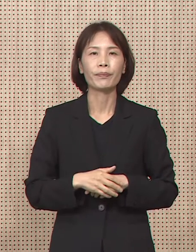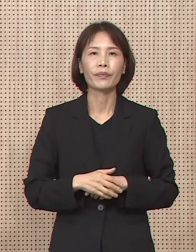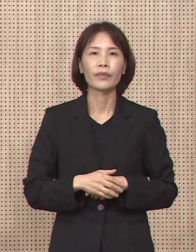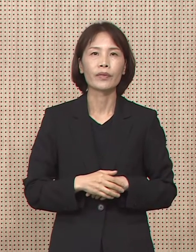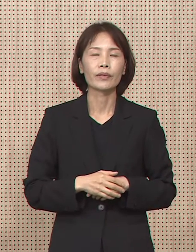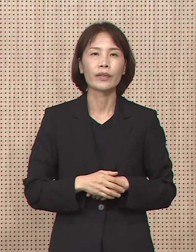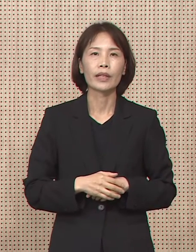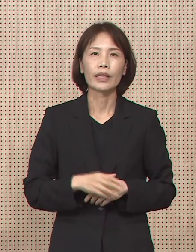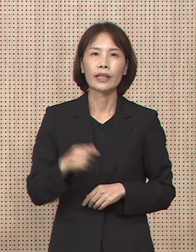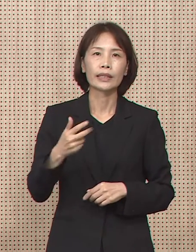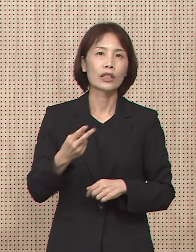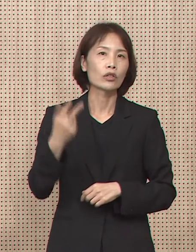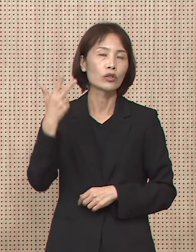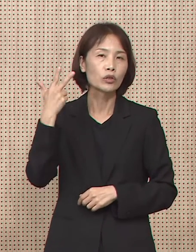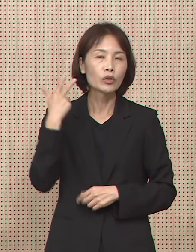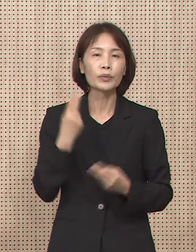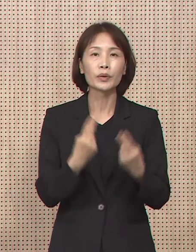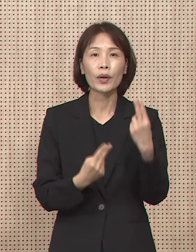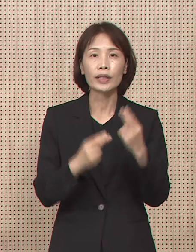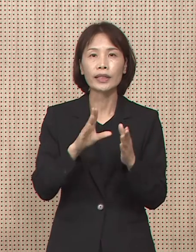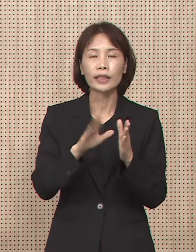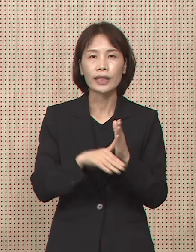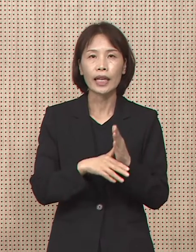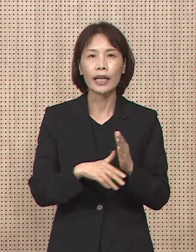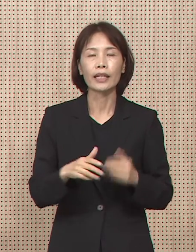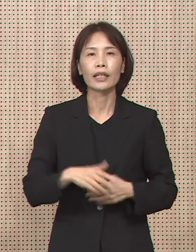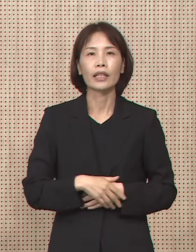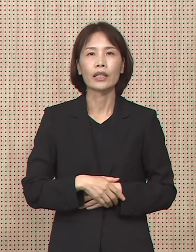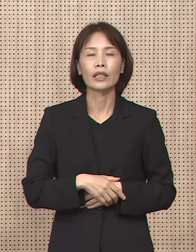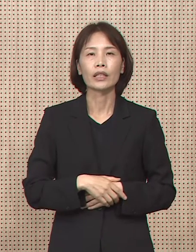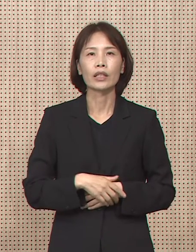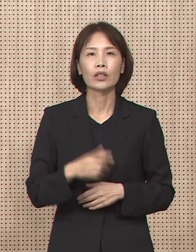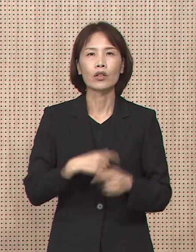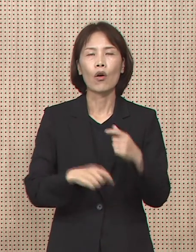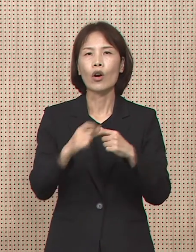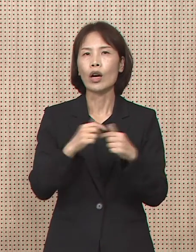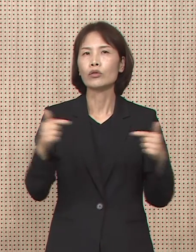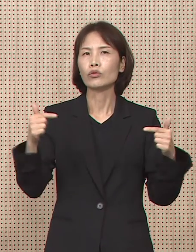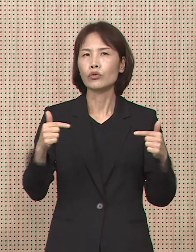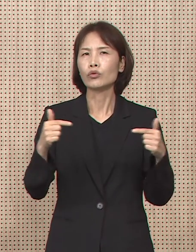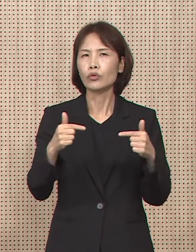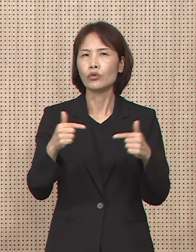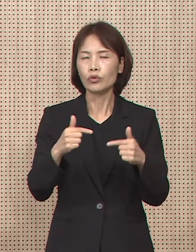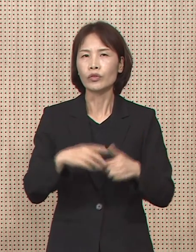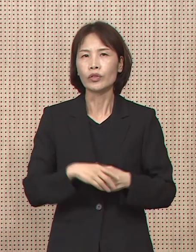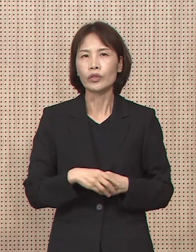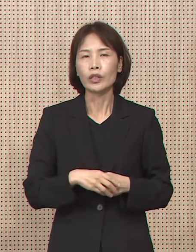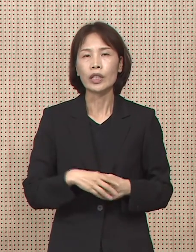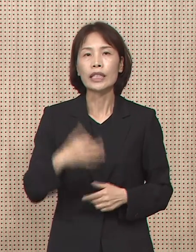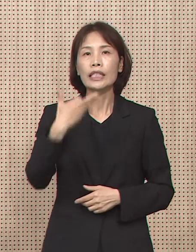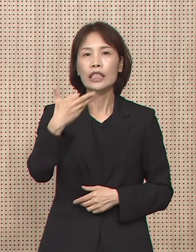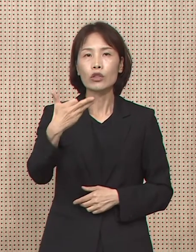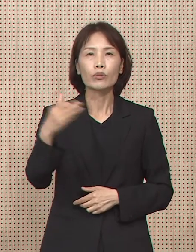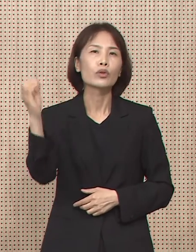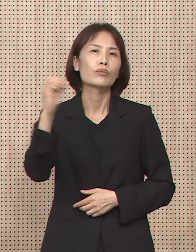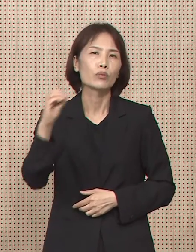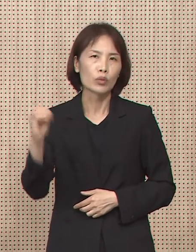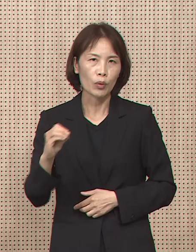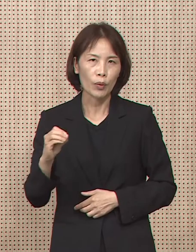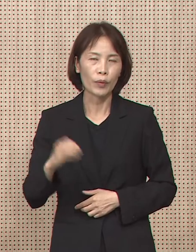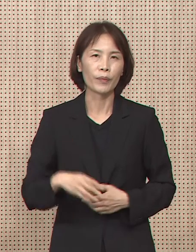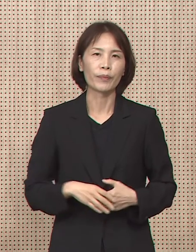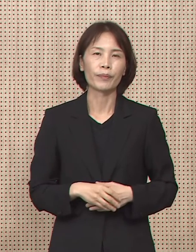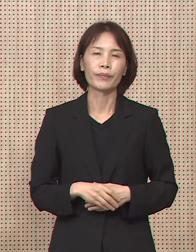전주의 4만 860명 대비 6,196명 감소하였습니다. 전체 확진자의 19% 수준을